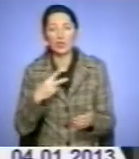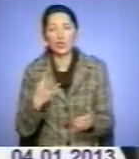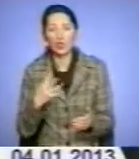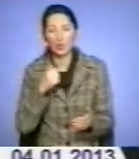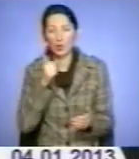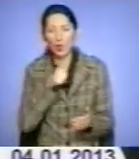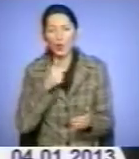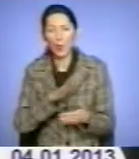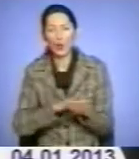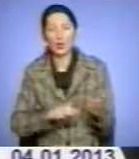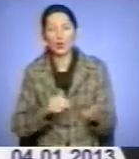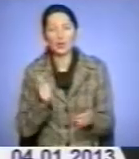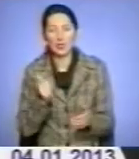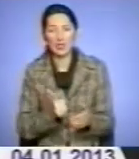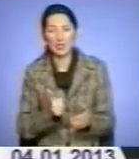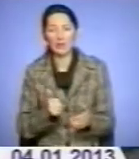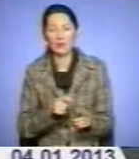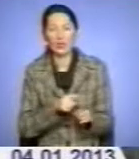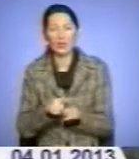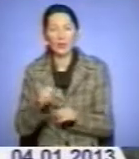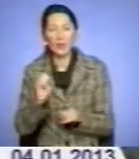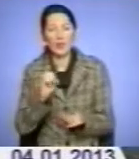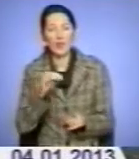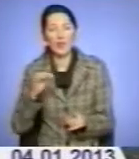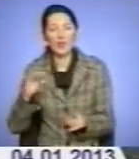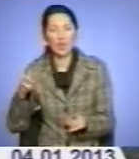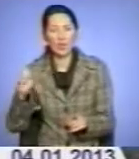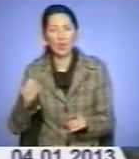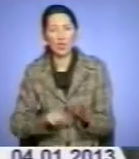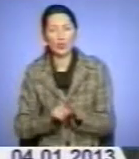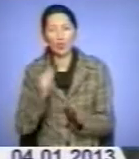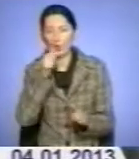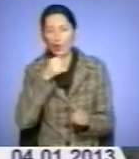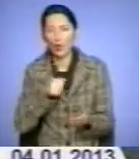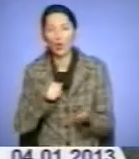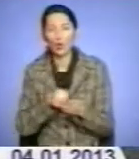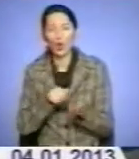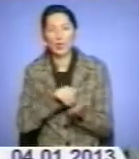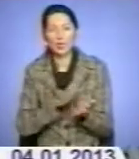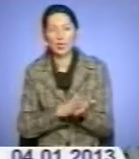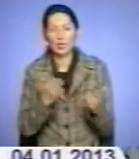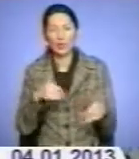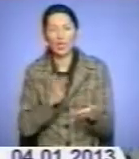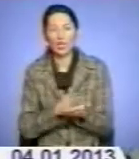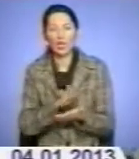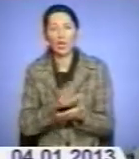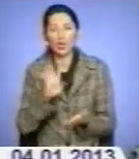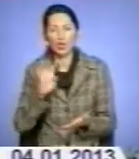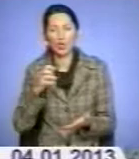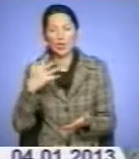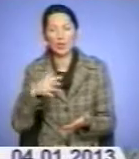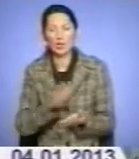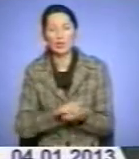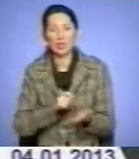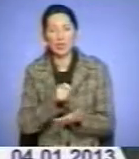голови Укрдержреєстру Леоніда Єфіменка, від початку року до реєстраторів вже надійшло понад 450 заяв про фіксацію прав на